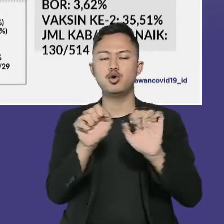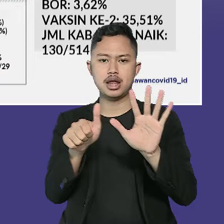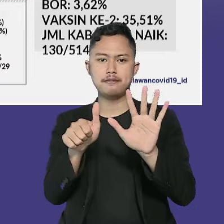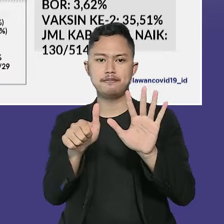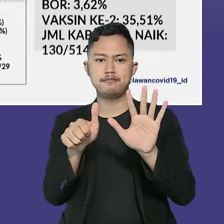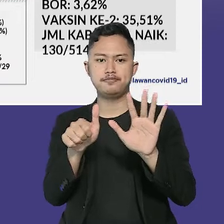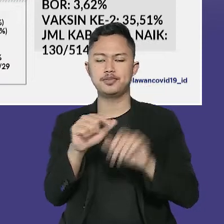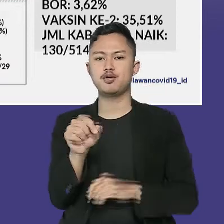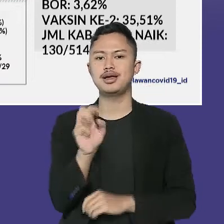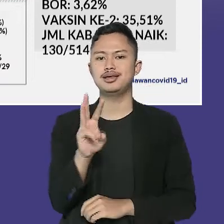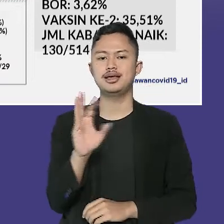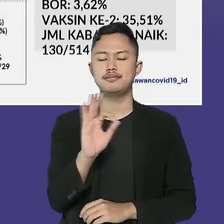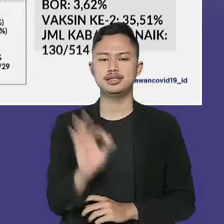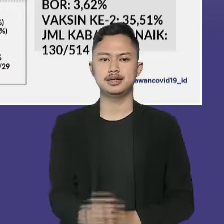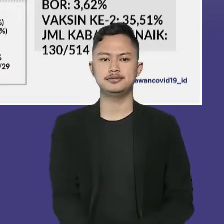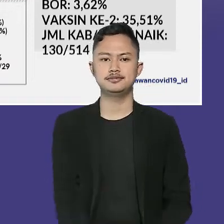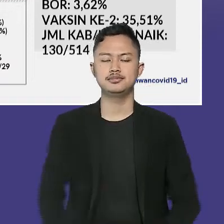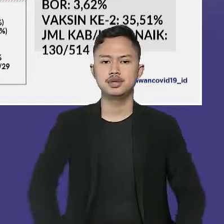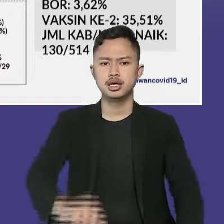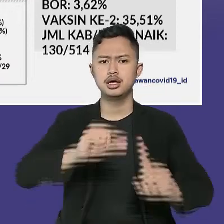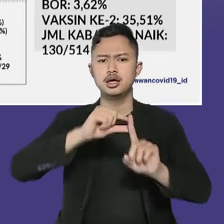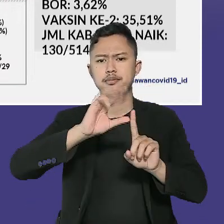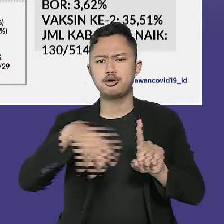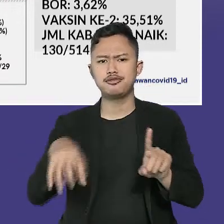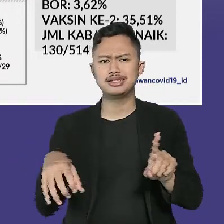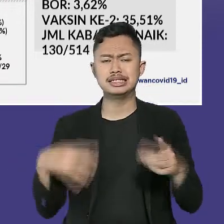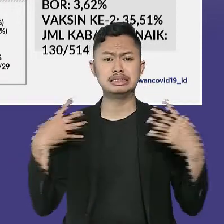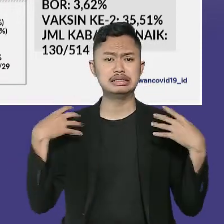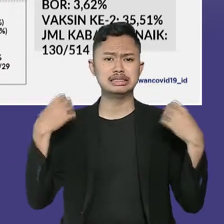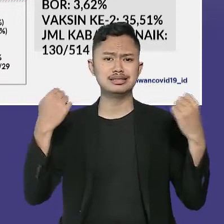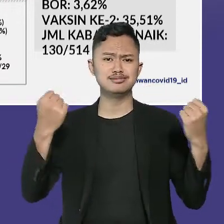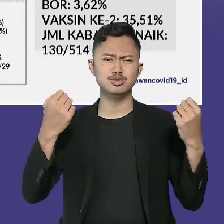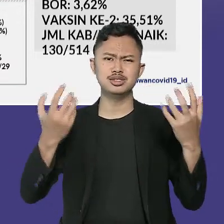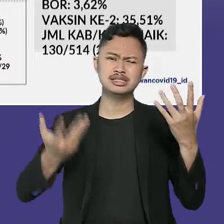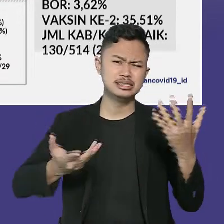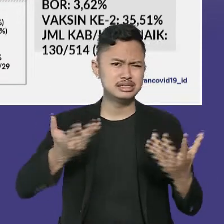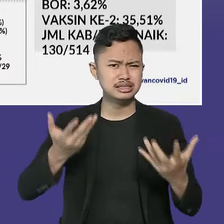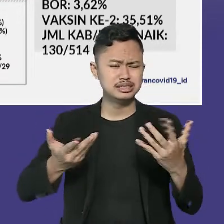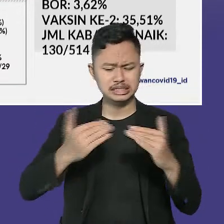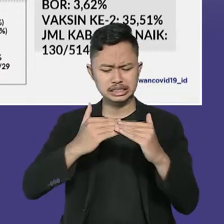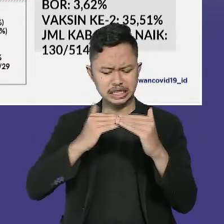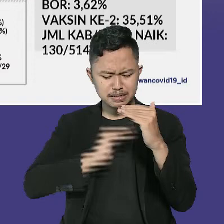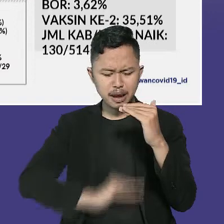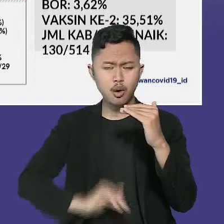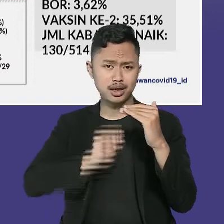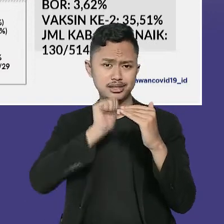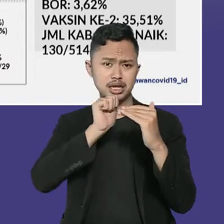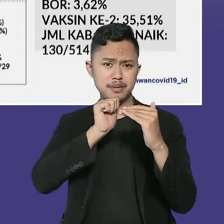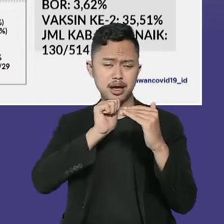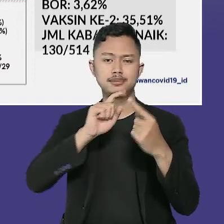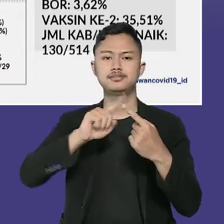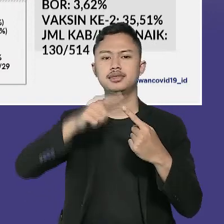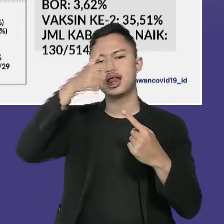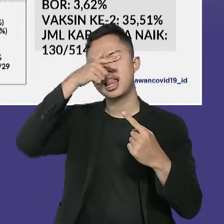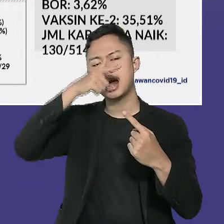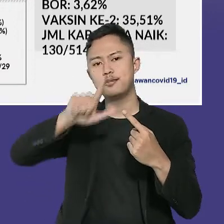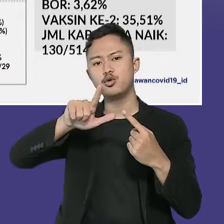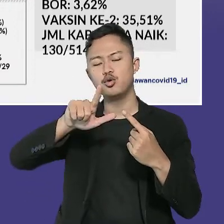96,33%. Provinsi dengan persentase kesembuhan yang masih di bawah angka nasional adalah Lampung,